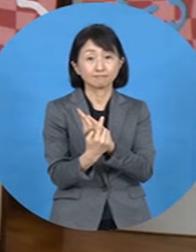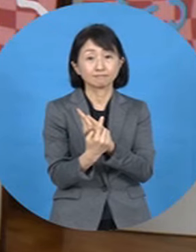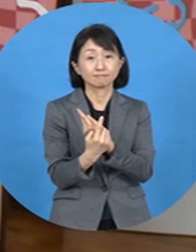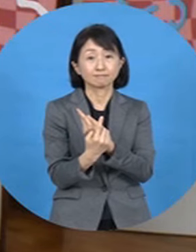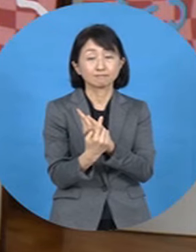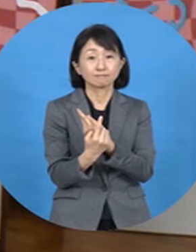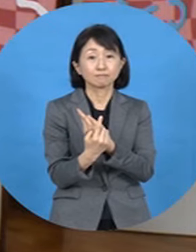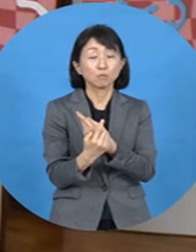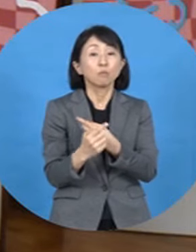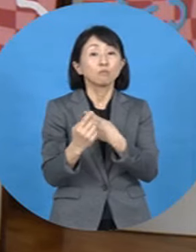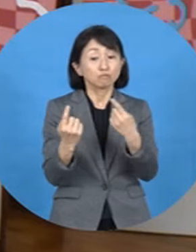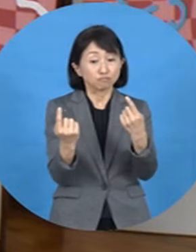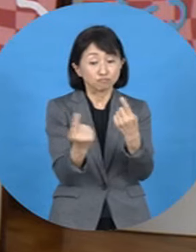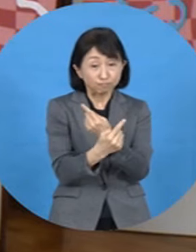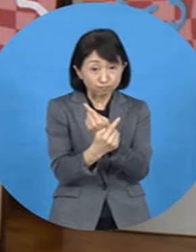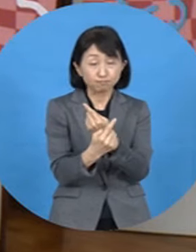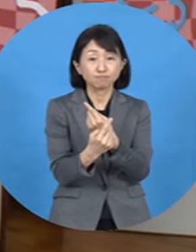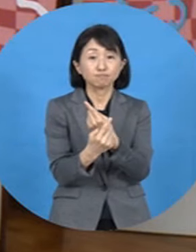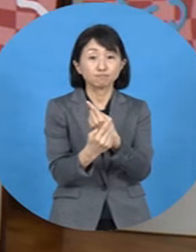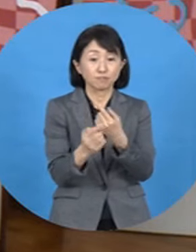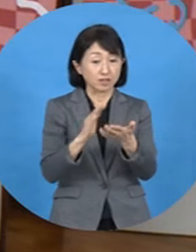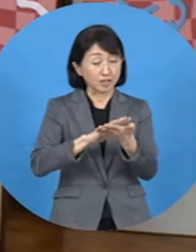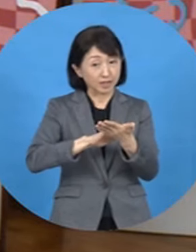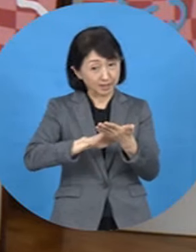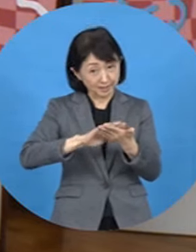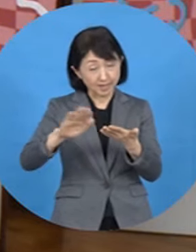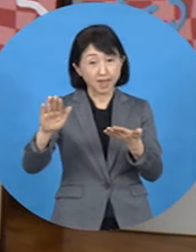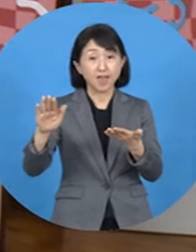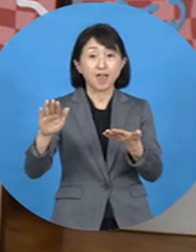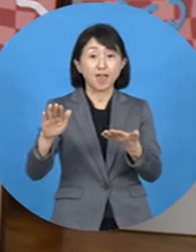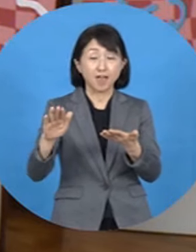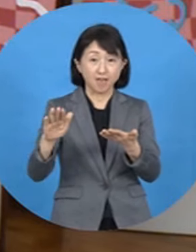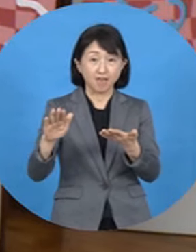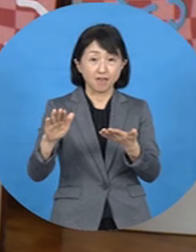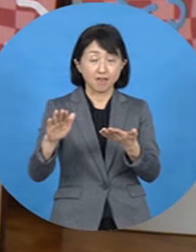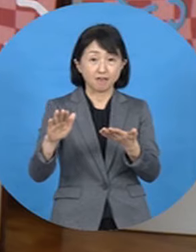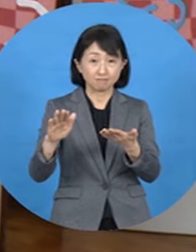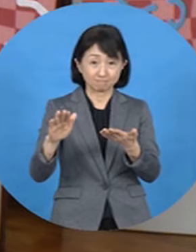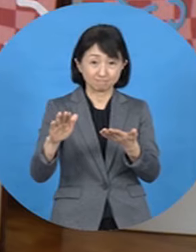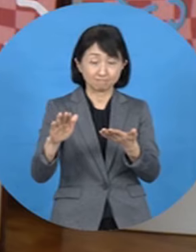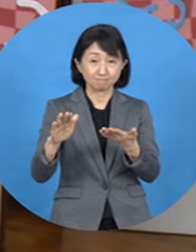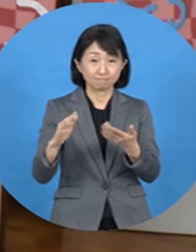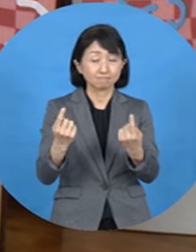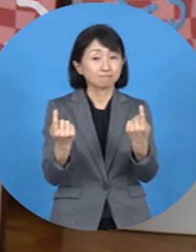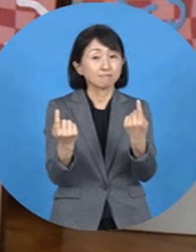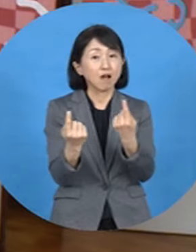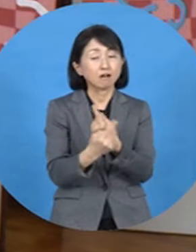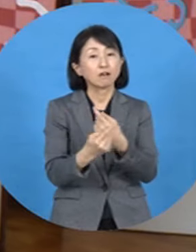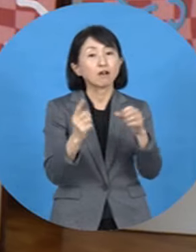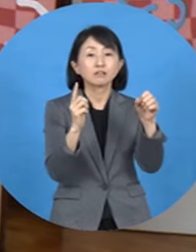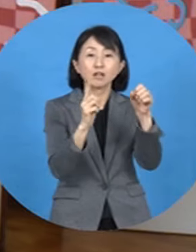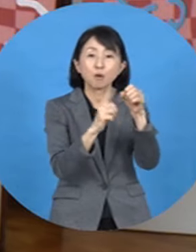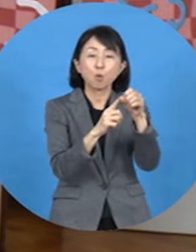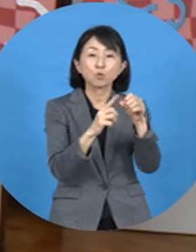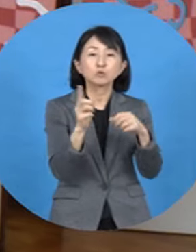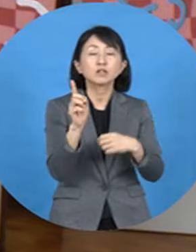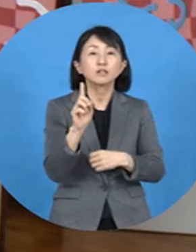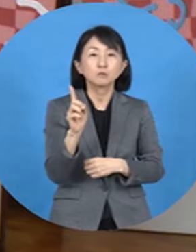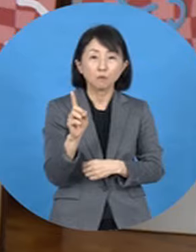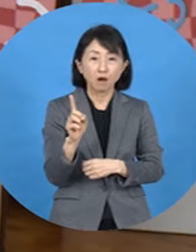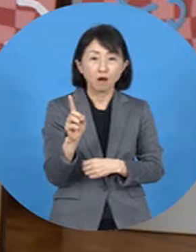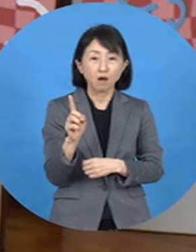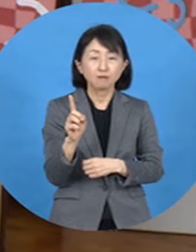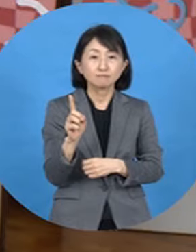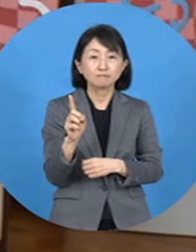リニューアルしたばかりということで、はい、すごく綺麗ですよね。 はい、はい、 どういったコンセプトでリニューアル されたんです